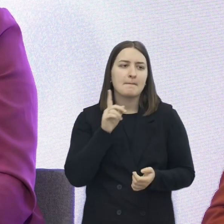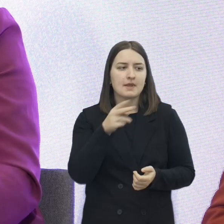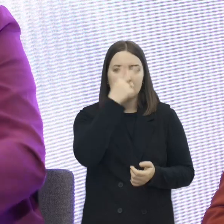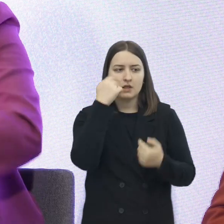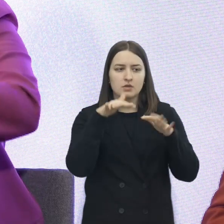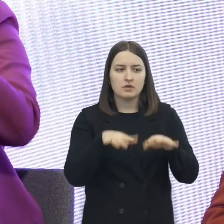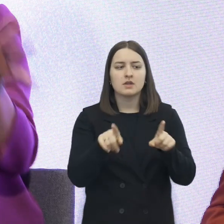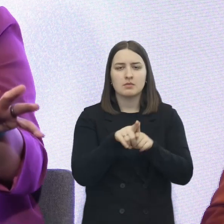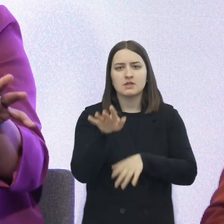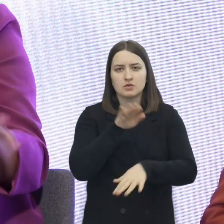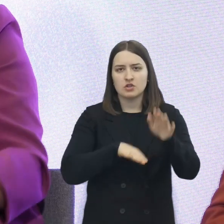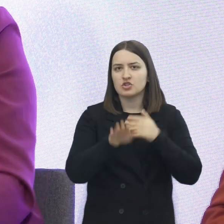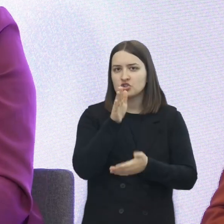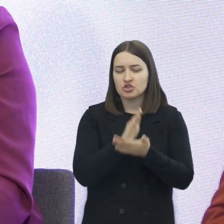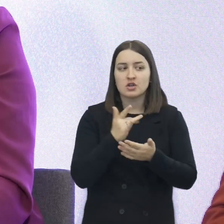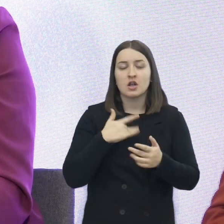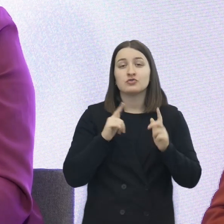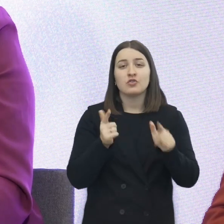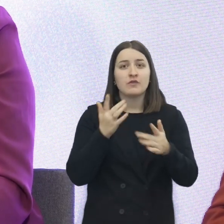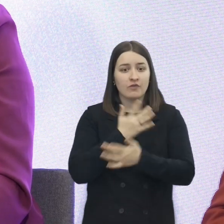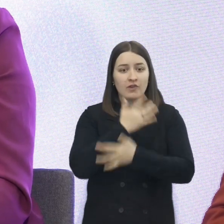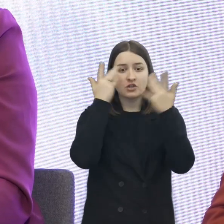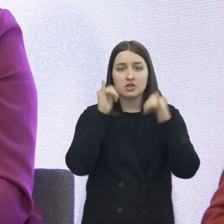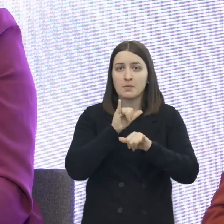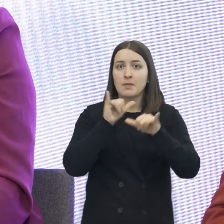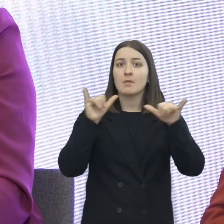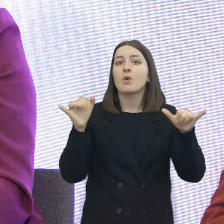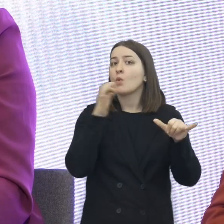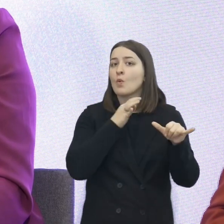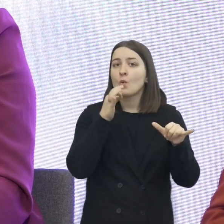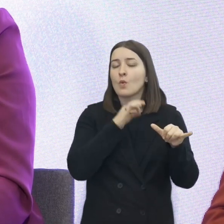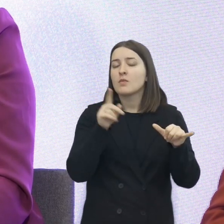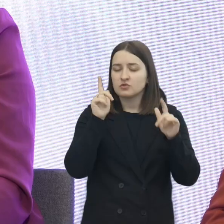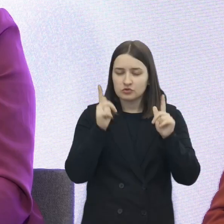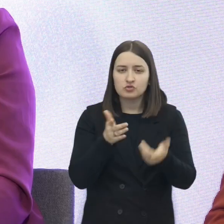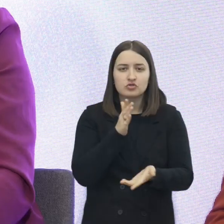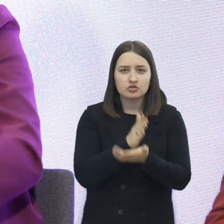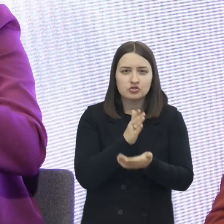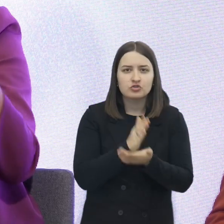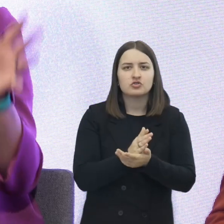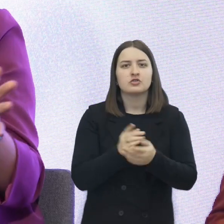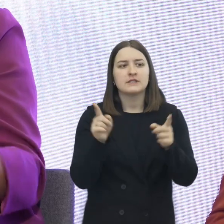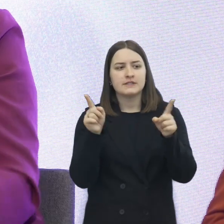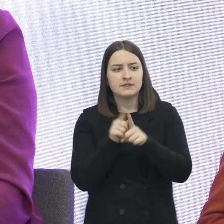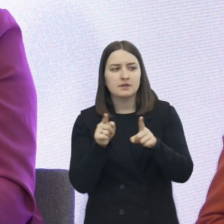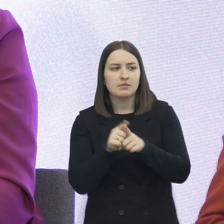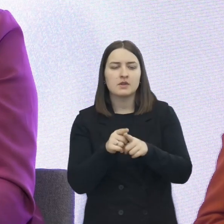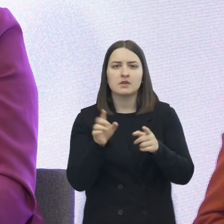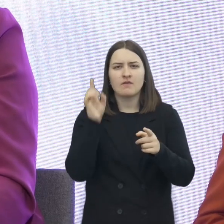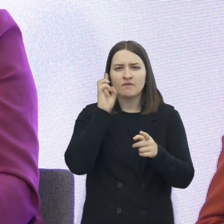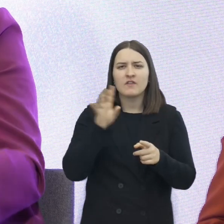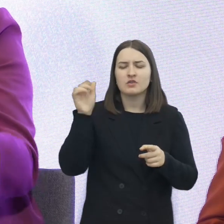ne taip viešai, bet tas vyksta ir jauni žmonės seka įvairius influencerius, nuomonės formuotojus,